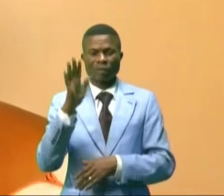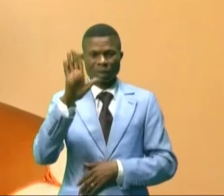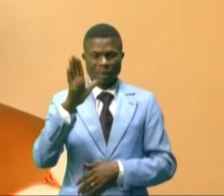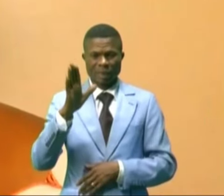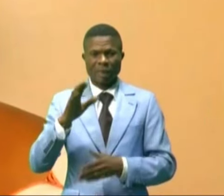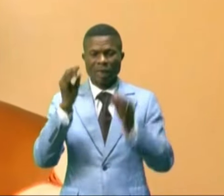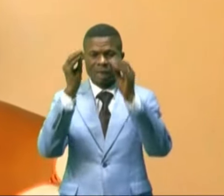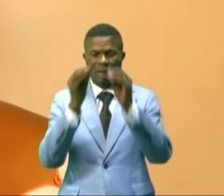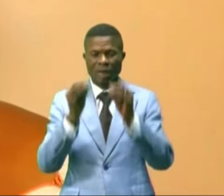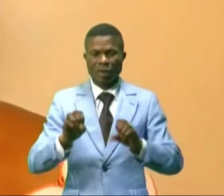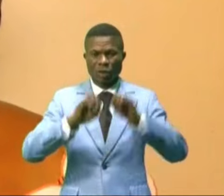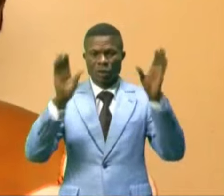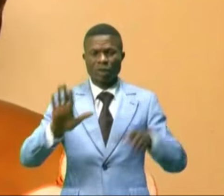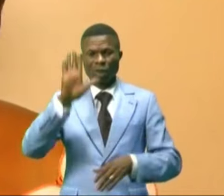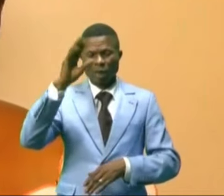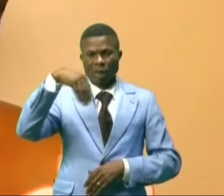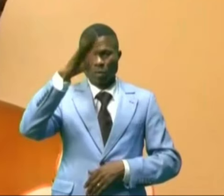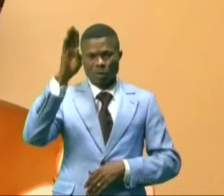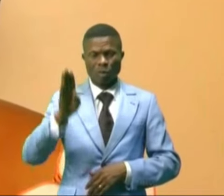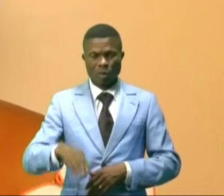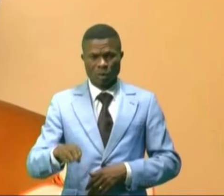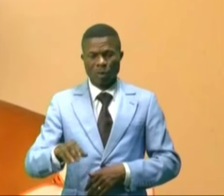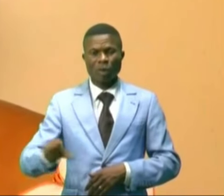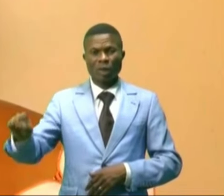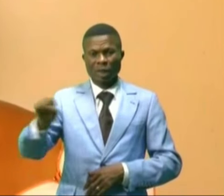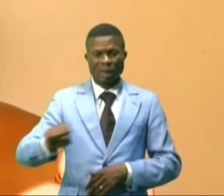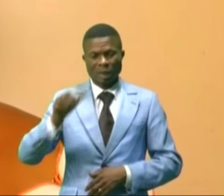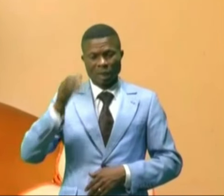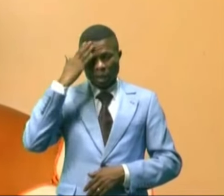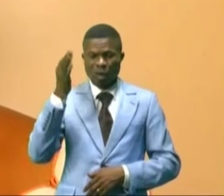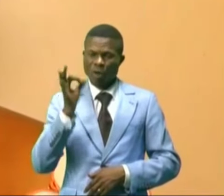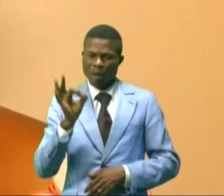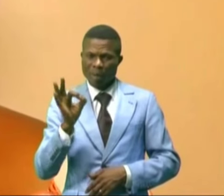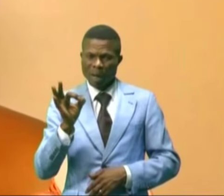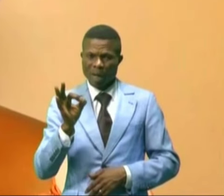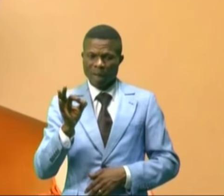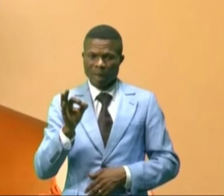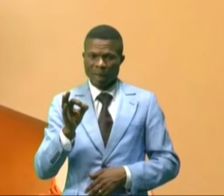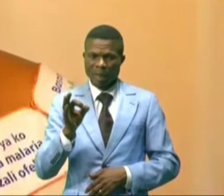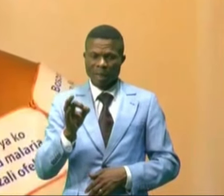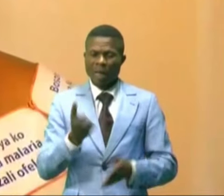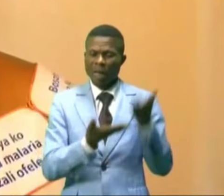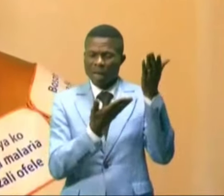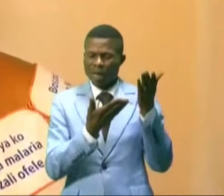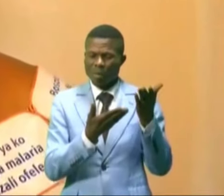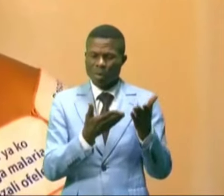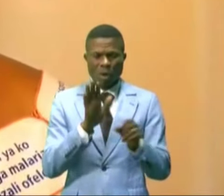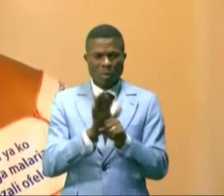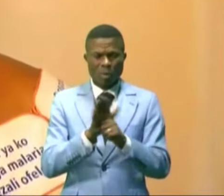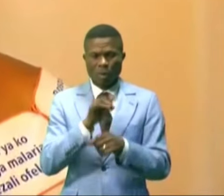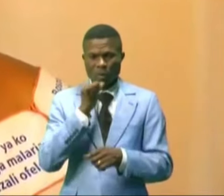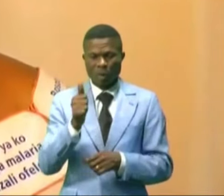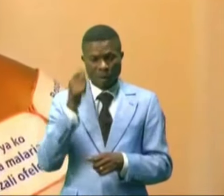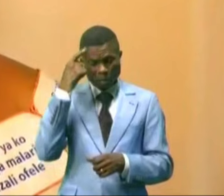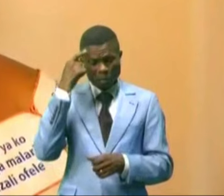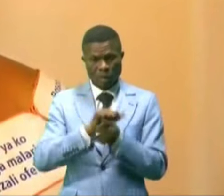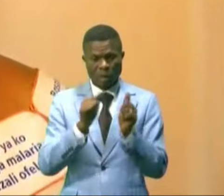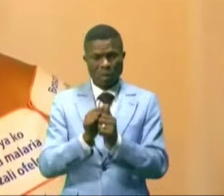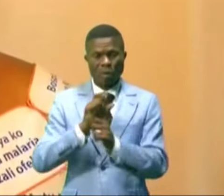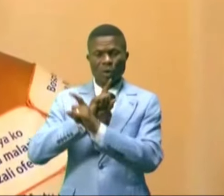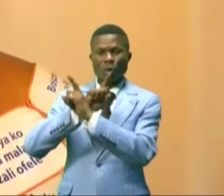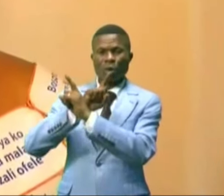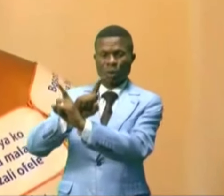Mais il y a des secteurs qui sont moins connus, qui ont moins d'impact aussi. Mais en ce qui concerne la